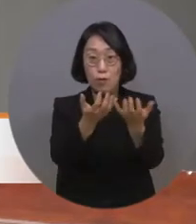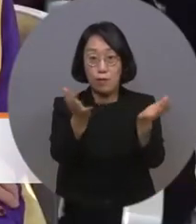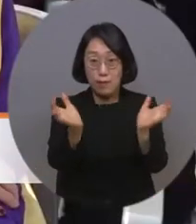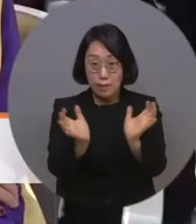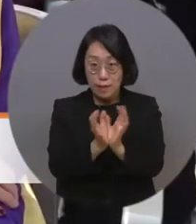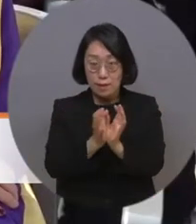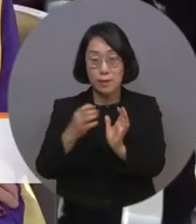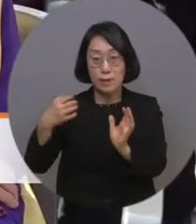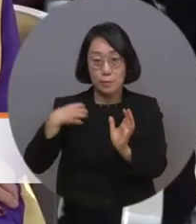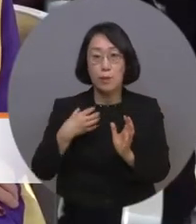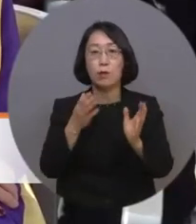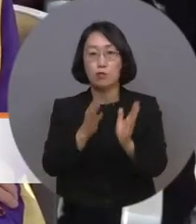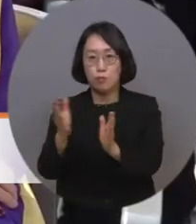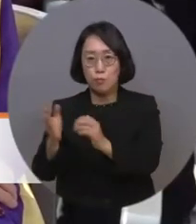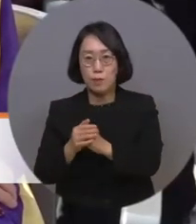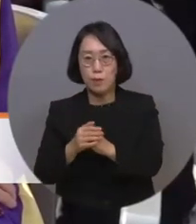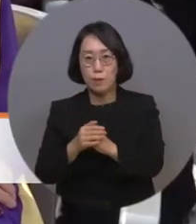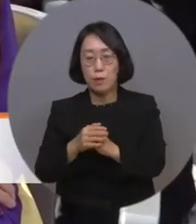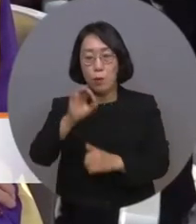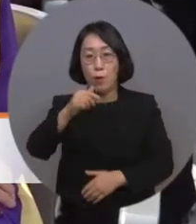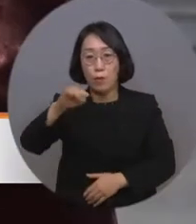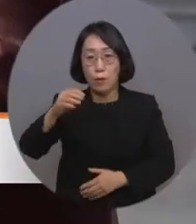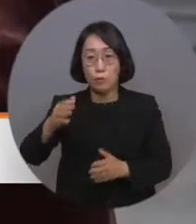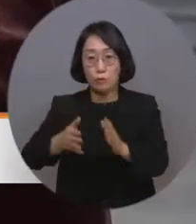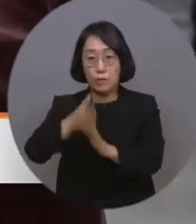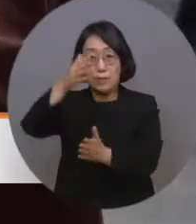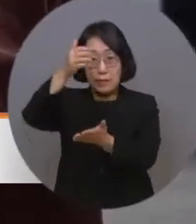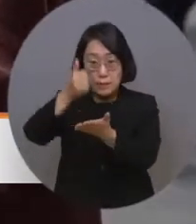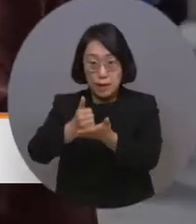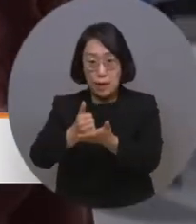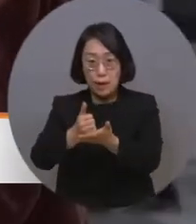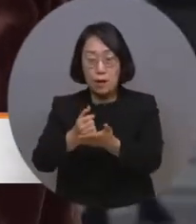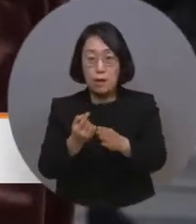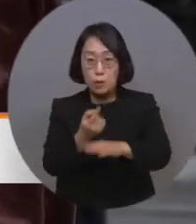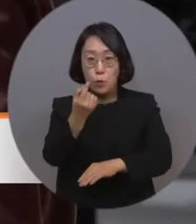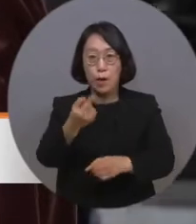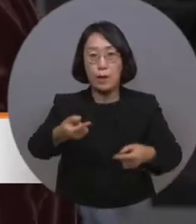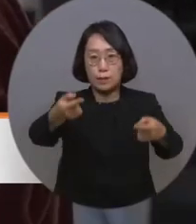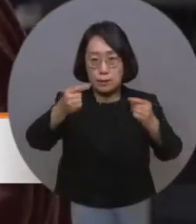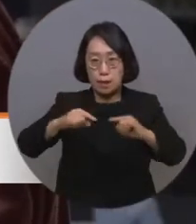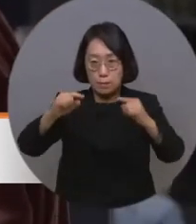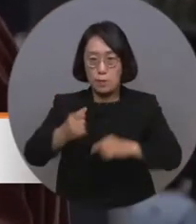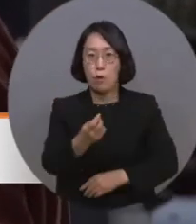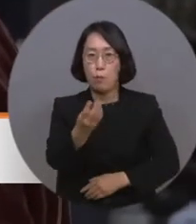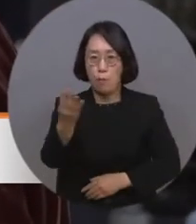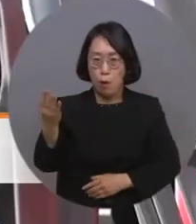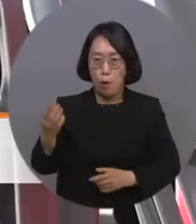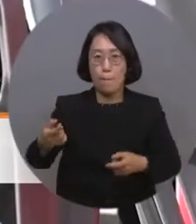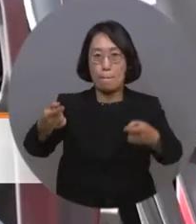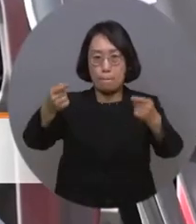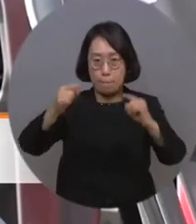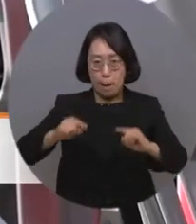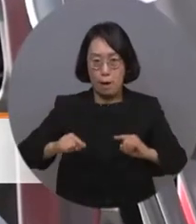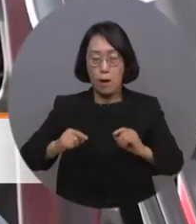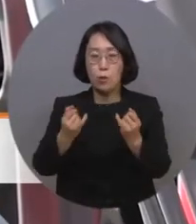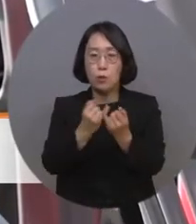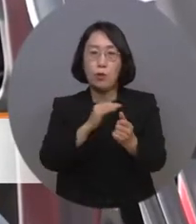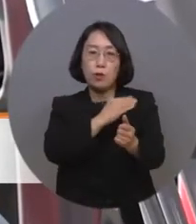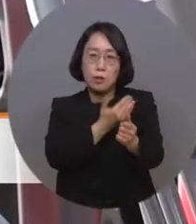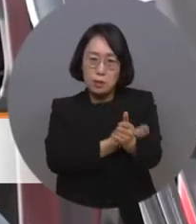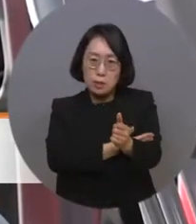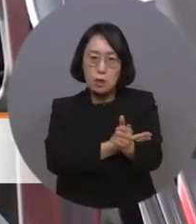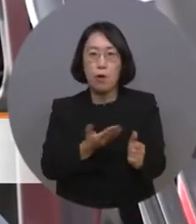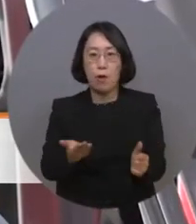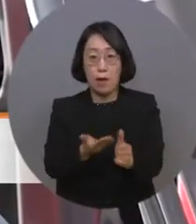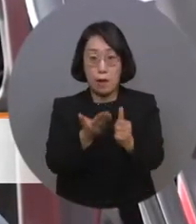여성단체협의회에서 진행했으며 원강수 원주시장을 비롯한 많은 인사들이 참석했습니다. 이날 여성의 능력 개발과